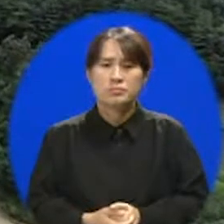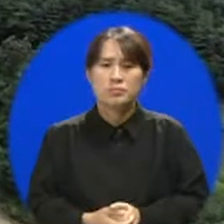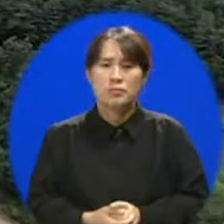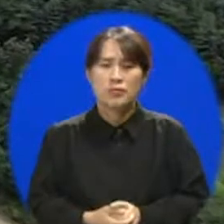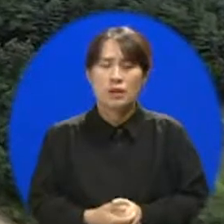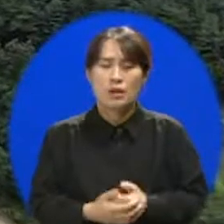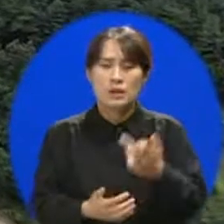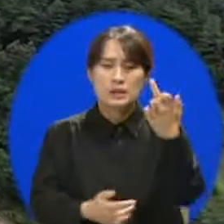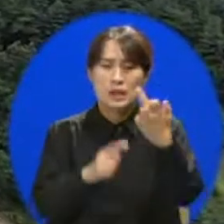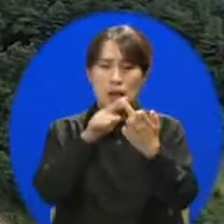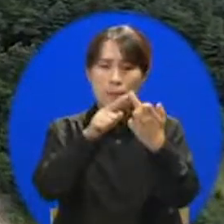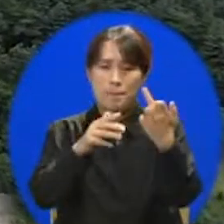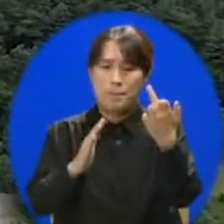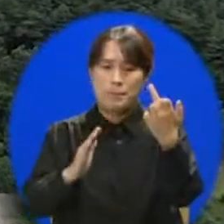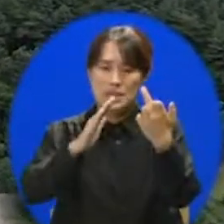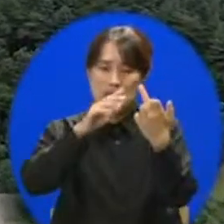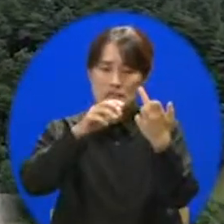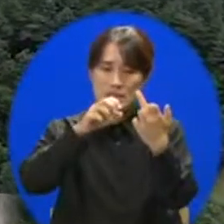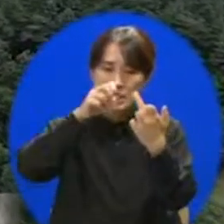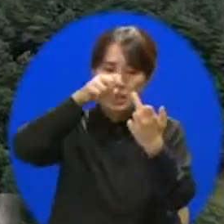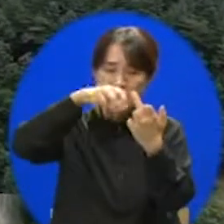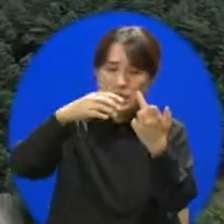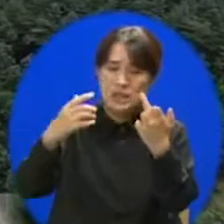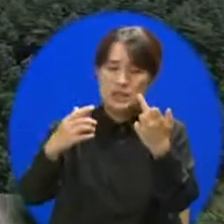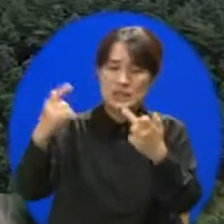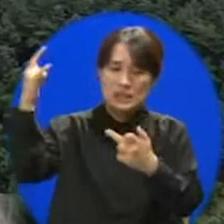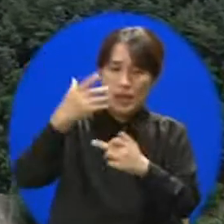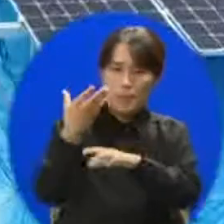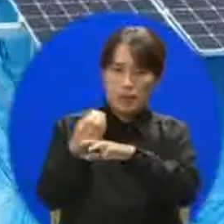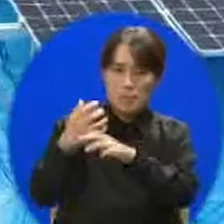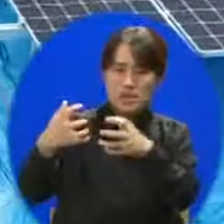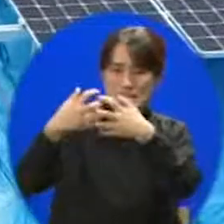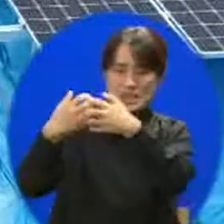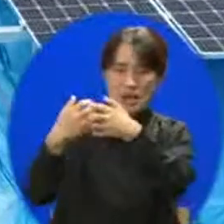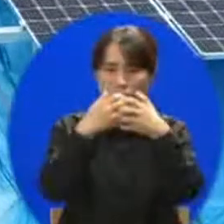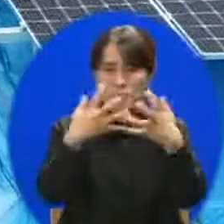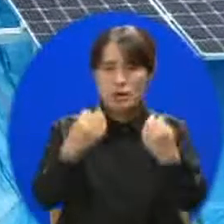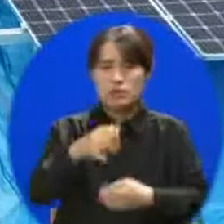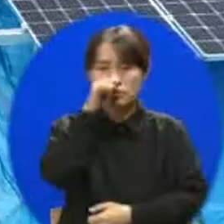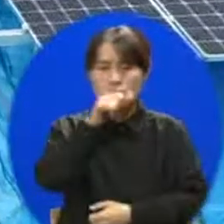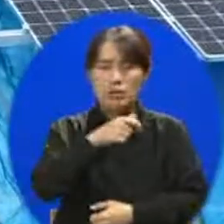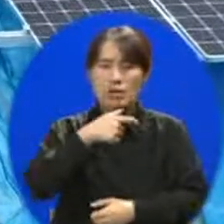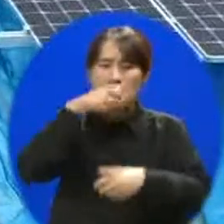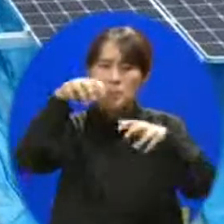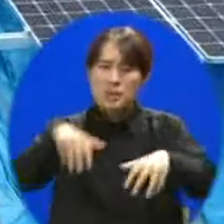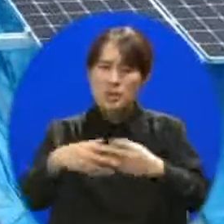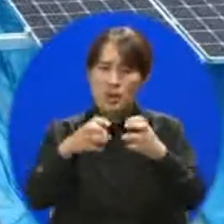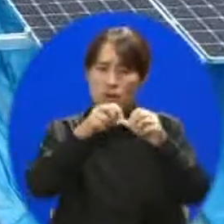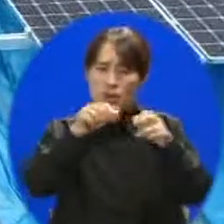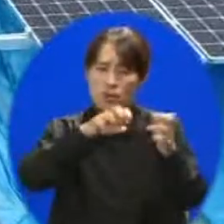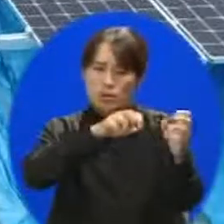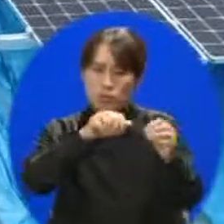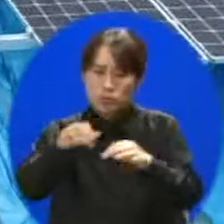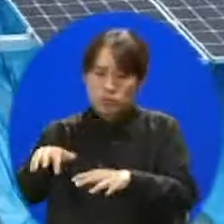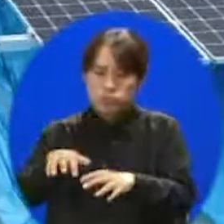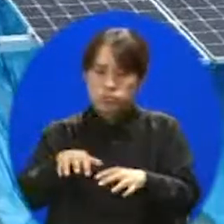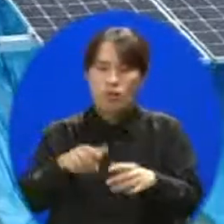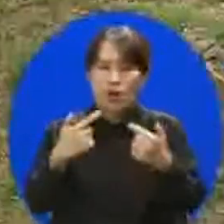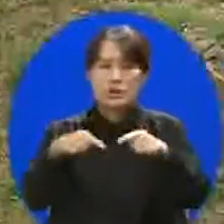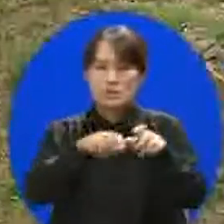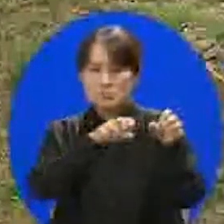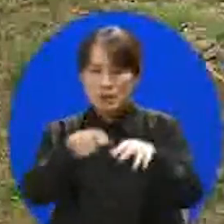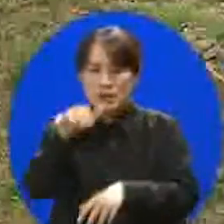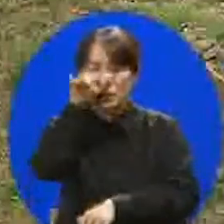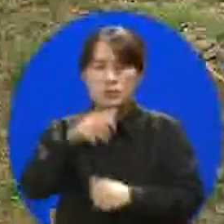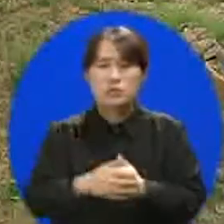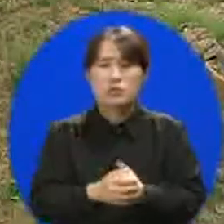산 정상 비탈면의 태양광 시설이 가득 들어 섰습니다 일부는 호로 토사에 밀려 떨어져 나갔습니다